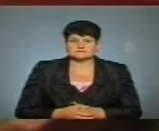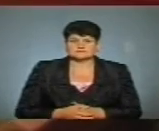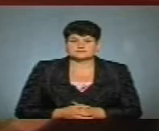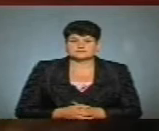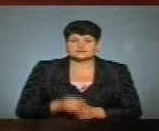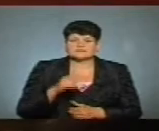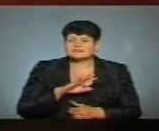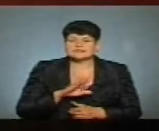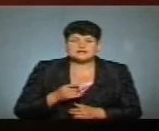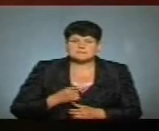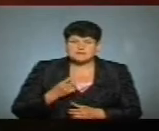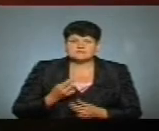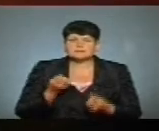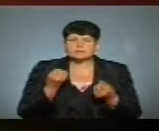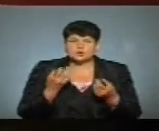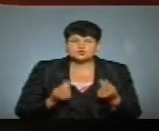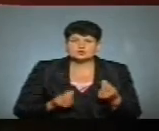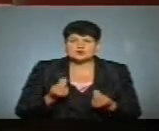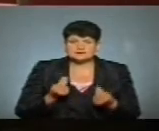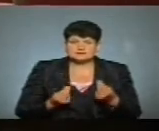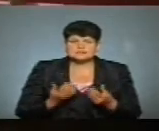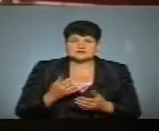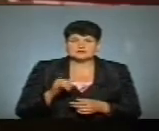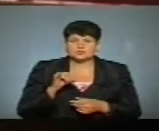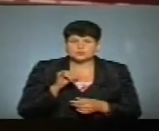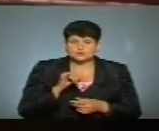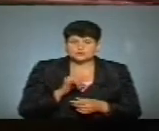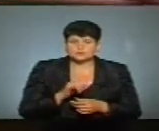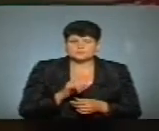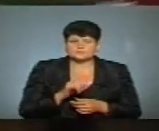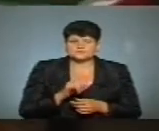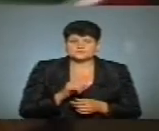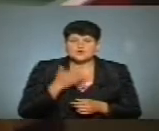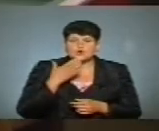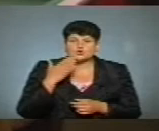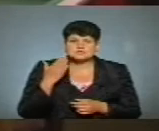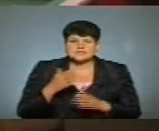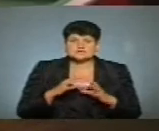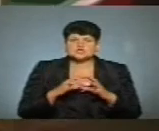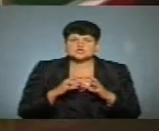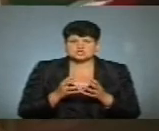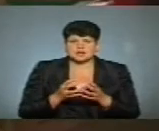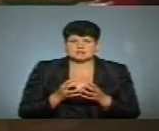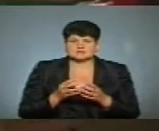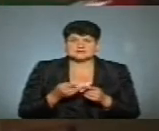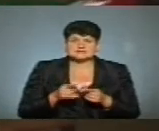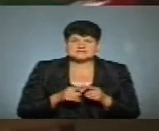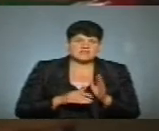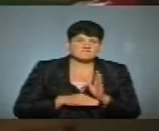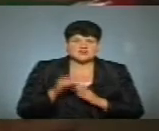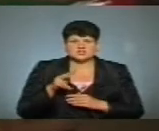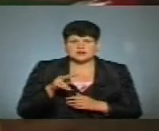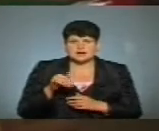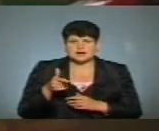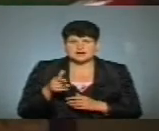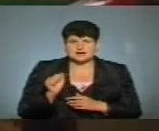Він не майстер, він просто гравець. Але він в нього, а останній шар – це вища ліга.